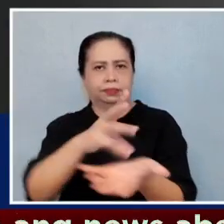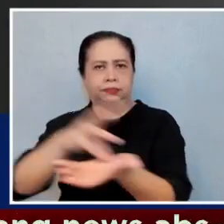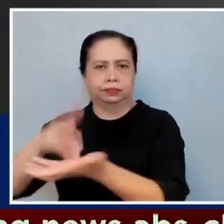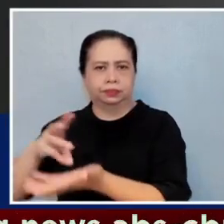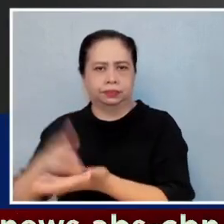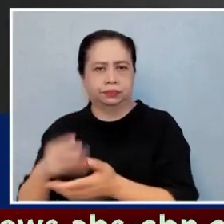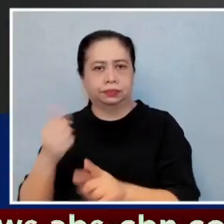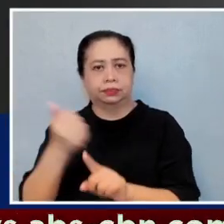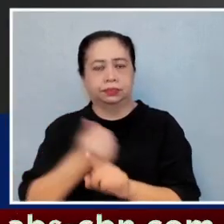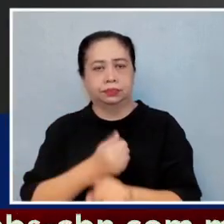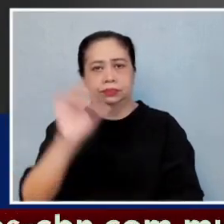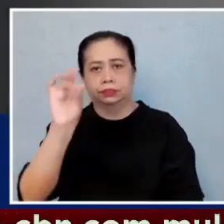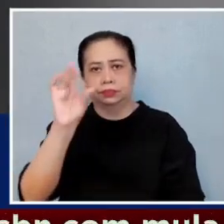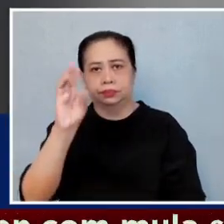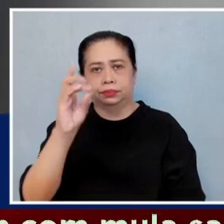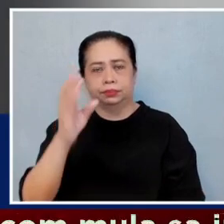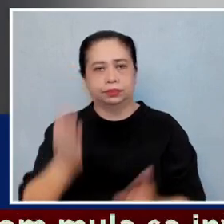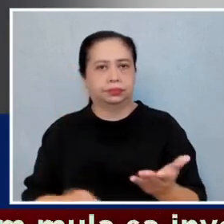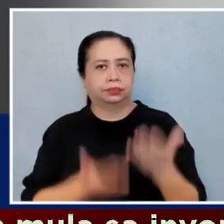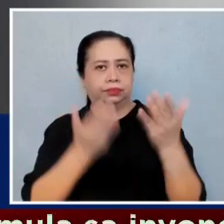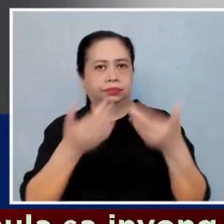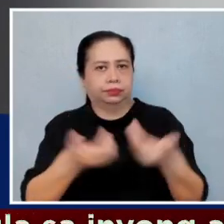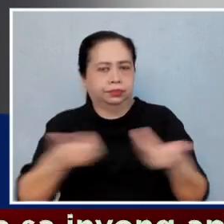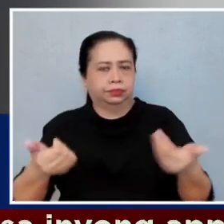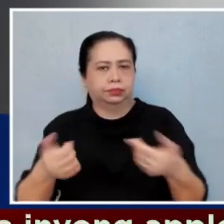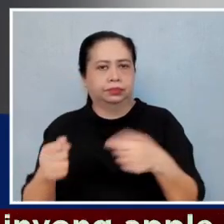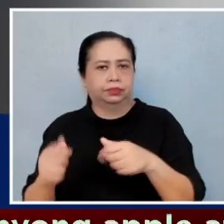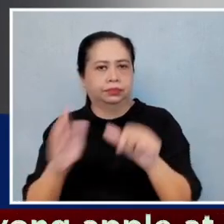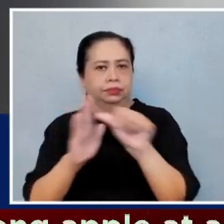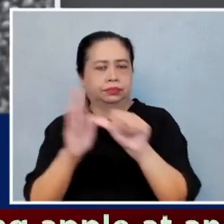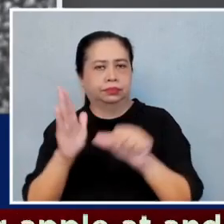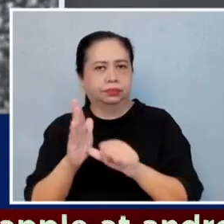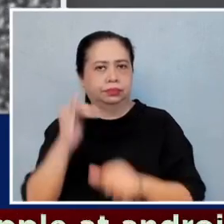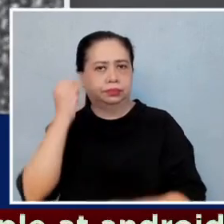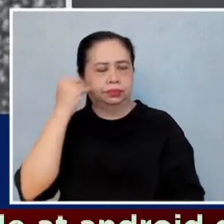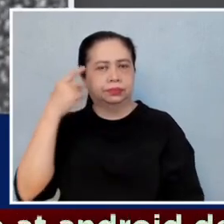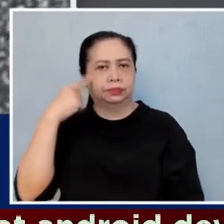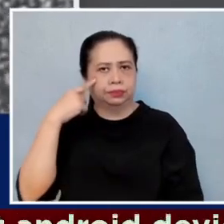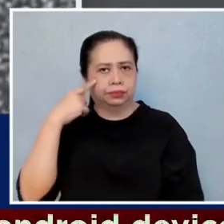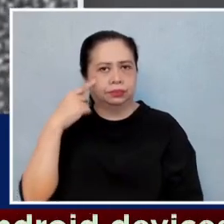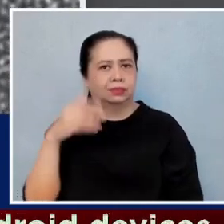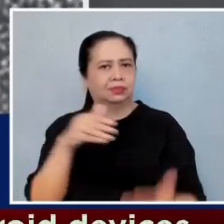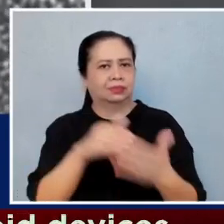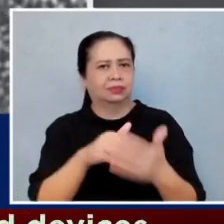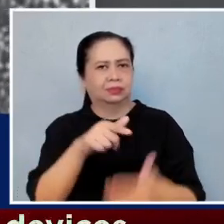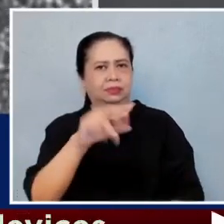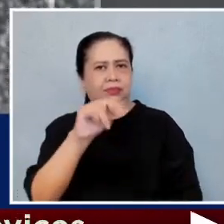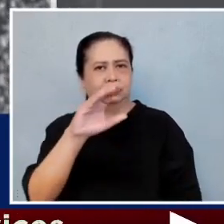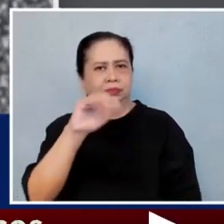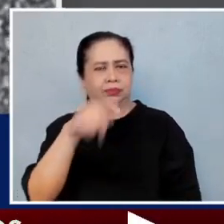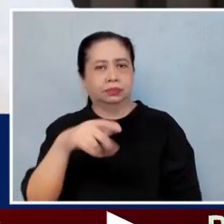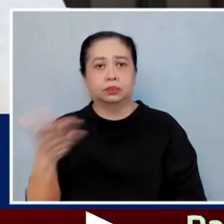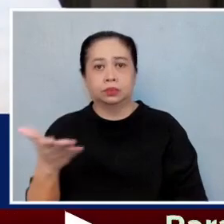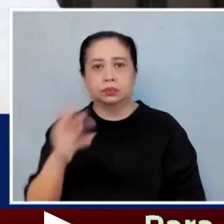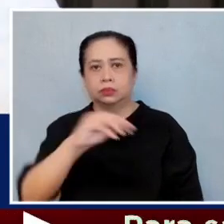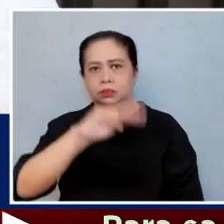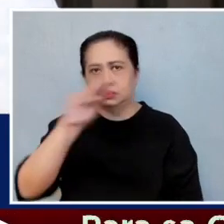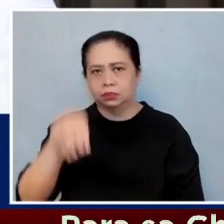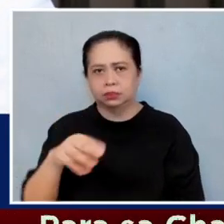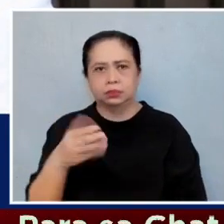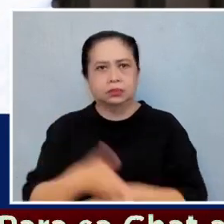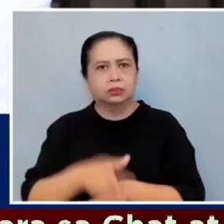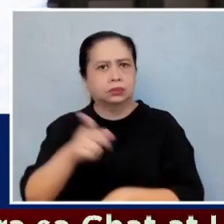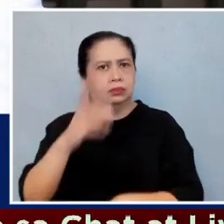August 17, naghain ang hiwalay na petisyon si Attorney Juman Paa laban sa NCAP ng lungsod ng Maynila